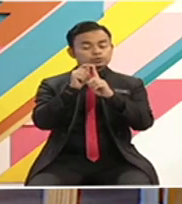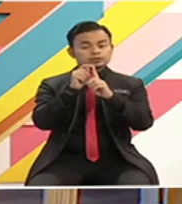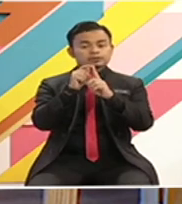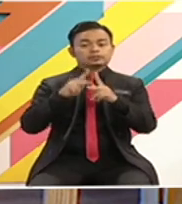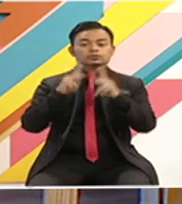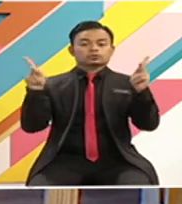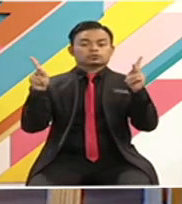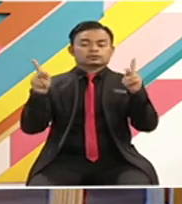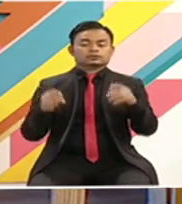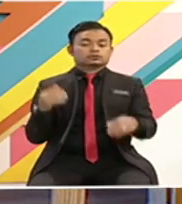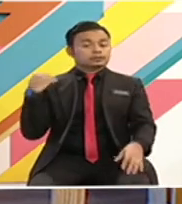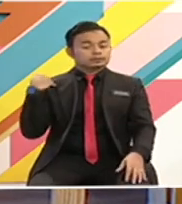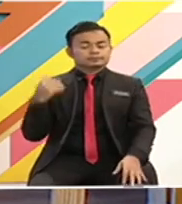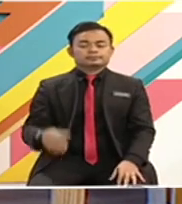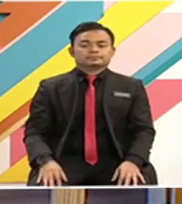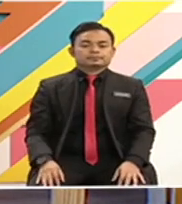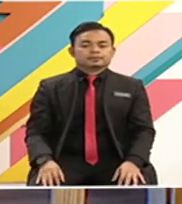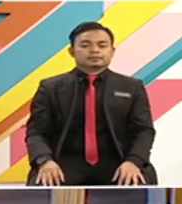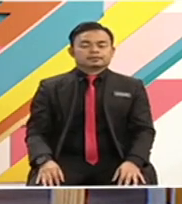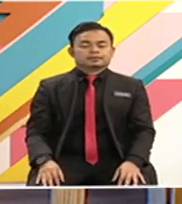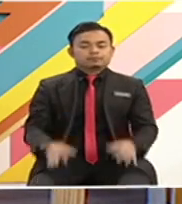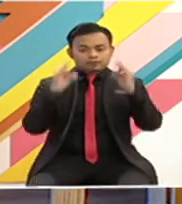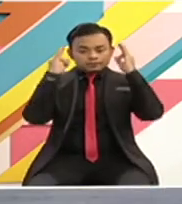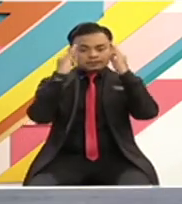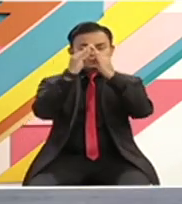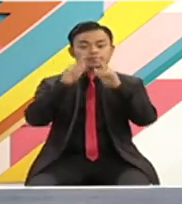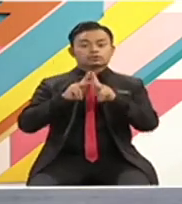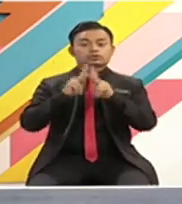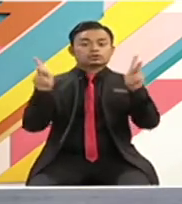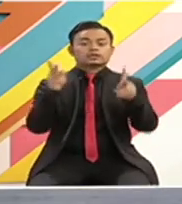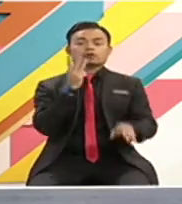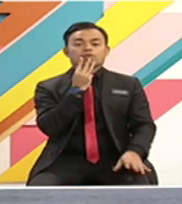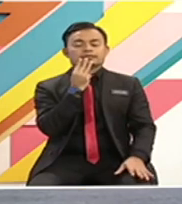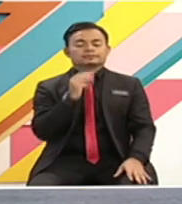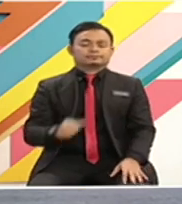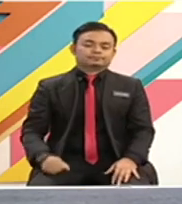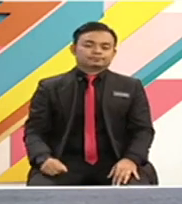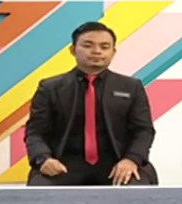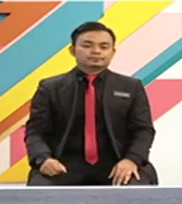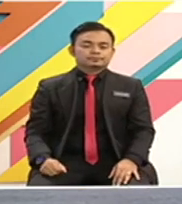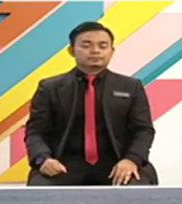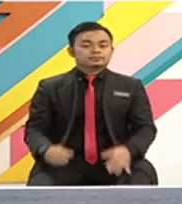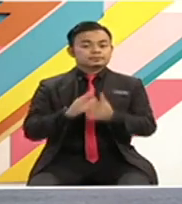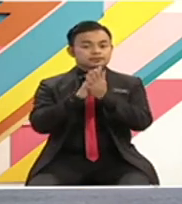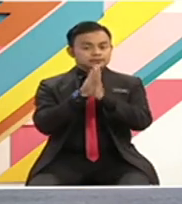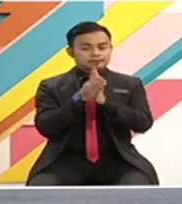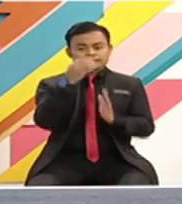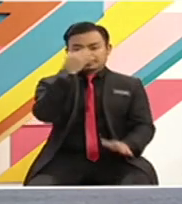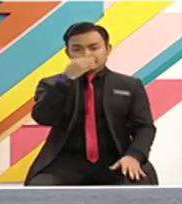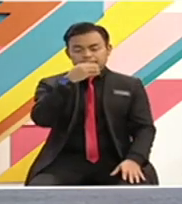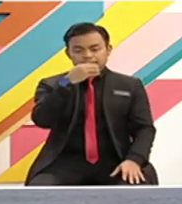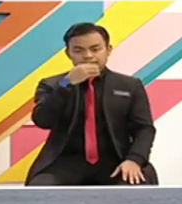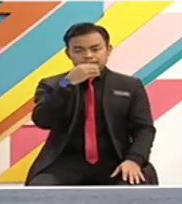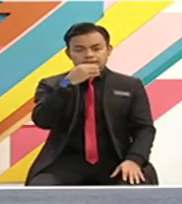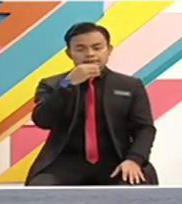dan Aceh gua kamu berfokus kepada kontrol warna country where jadi kesini Apple berbentuk bulat dan